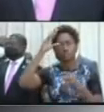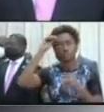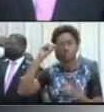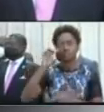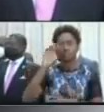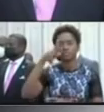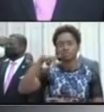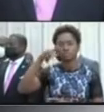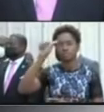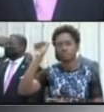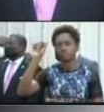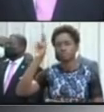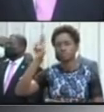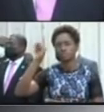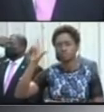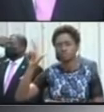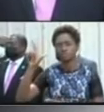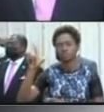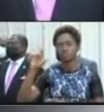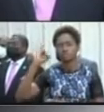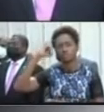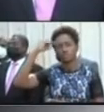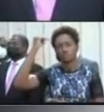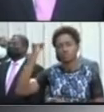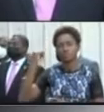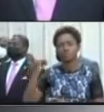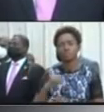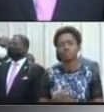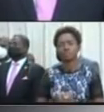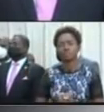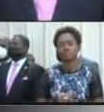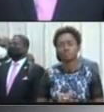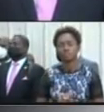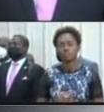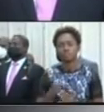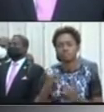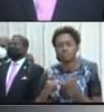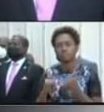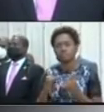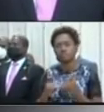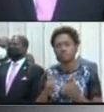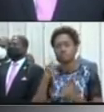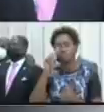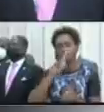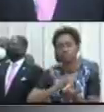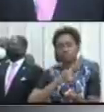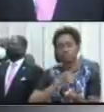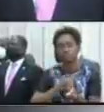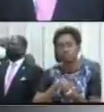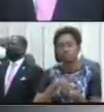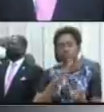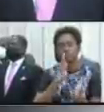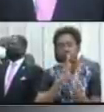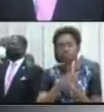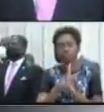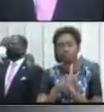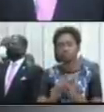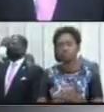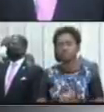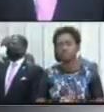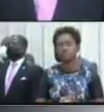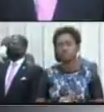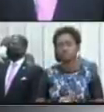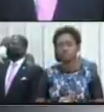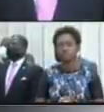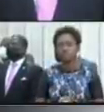et dernière victime de ce médecin qui est tombé en bas de l'assassin,